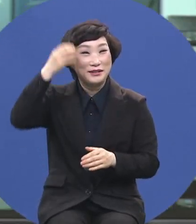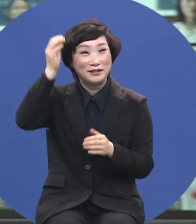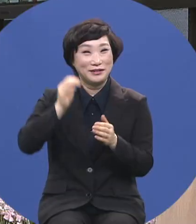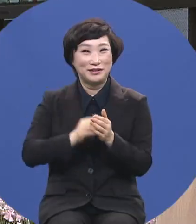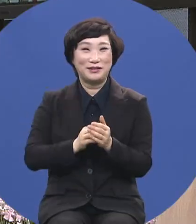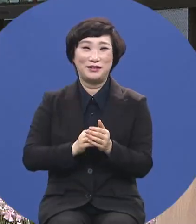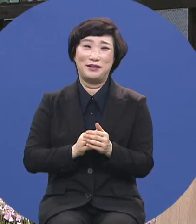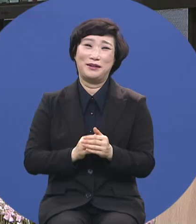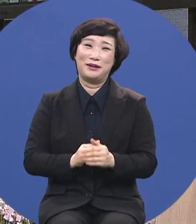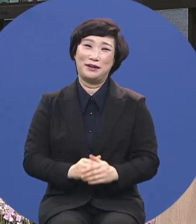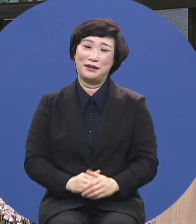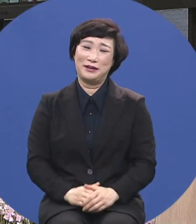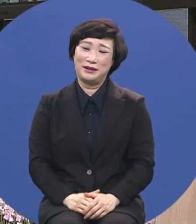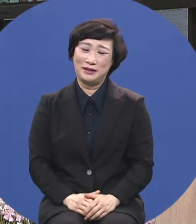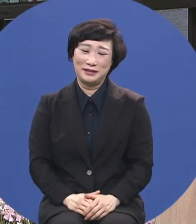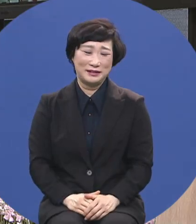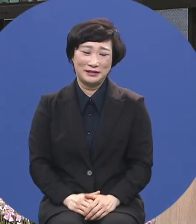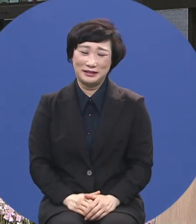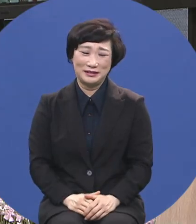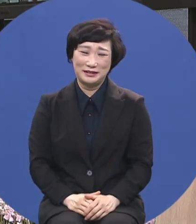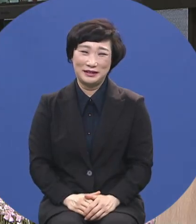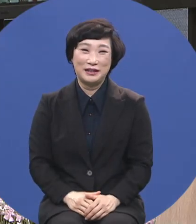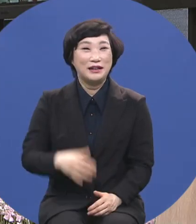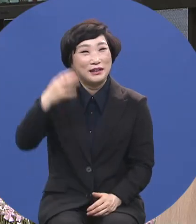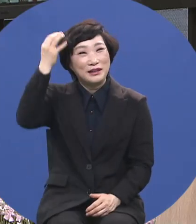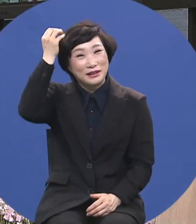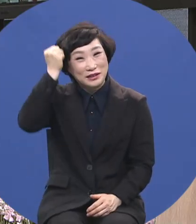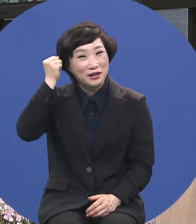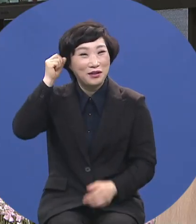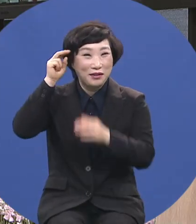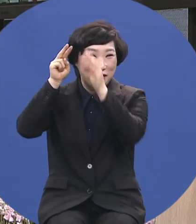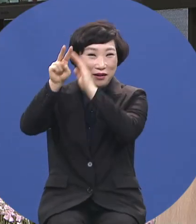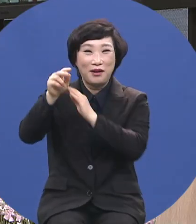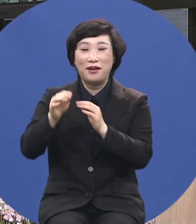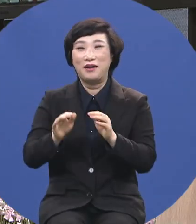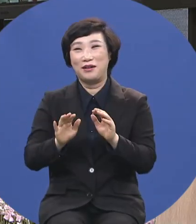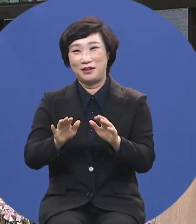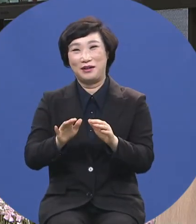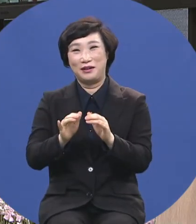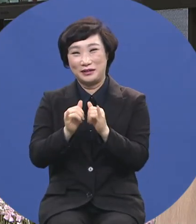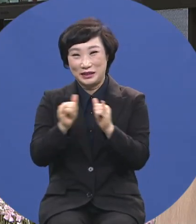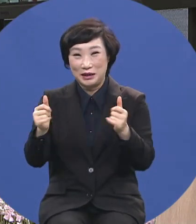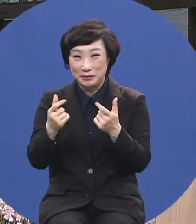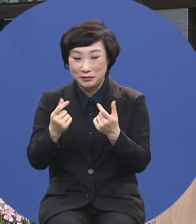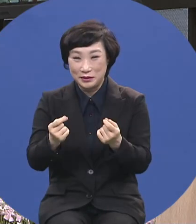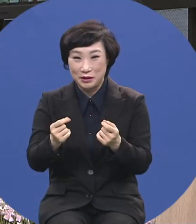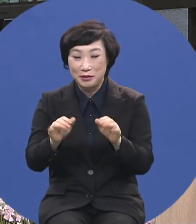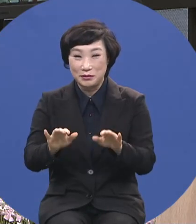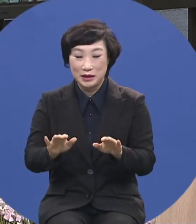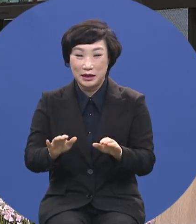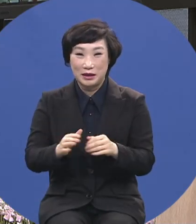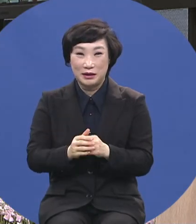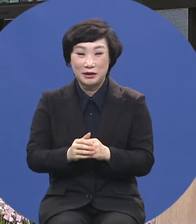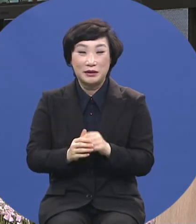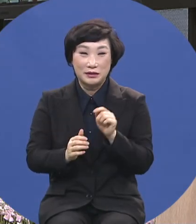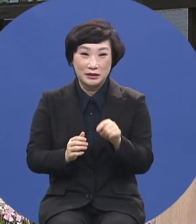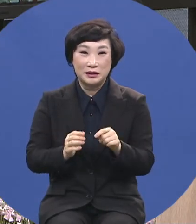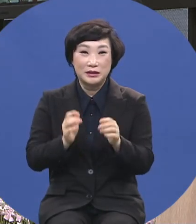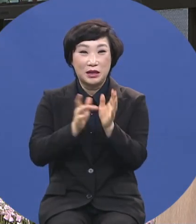잊어버릴 것이고 기억 상실증에 걸린 사람처럼